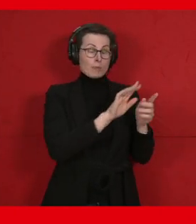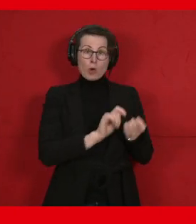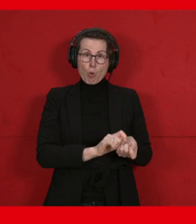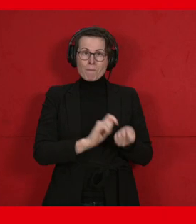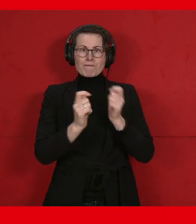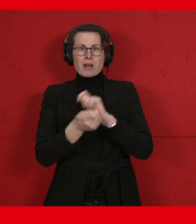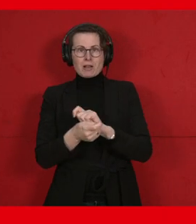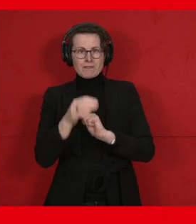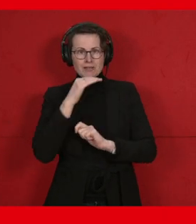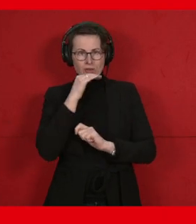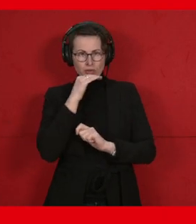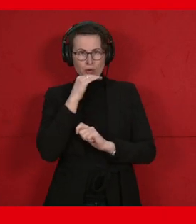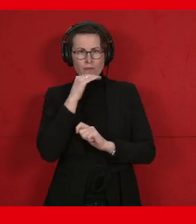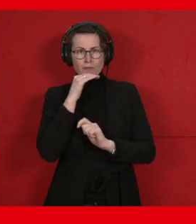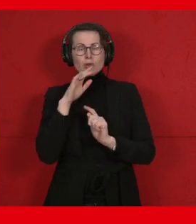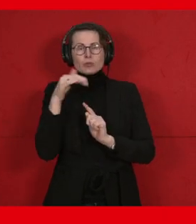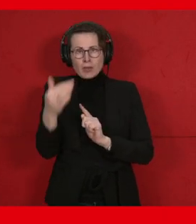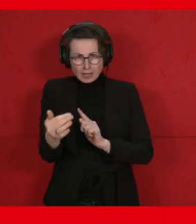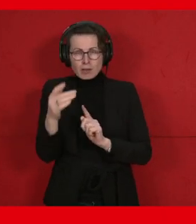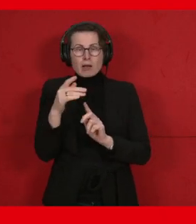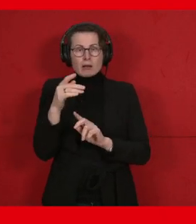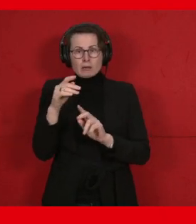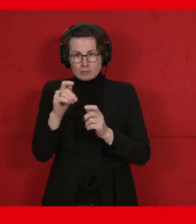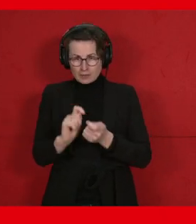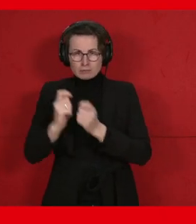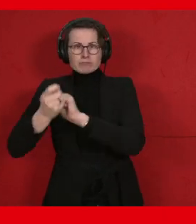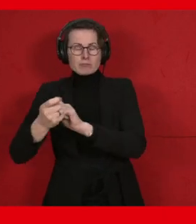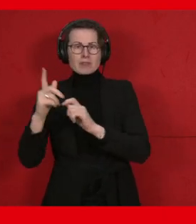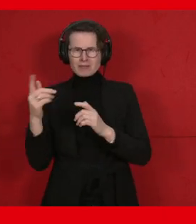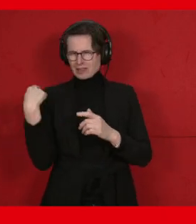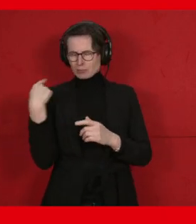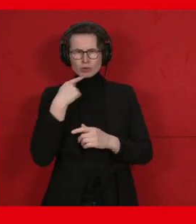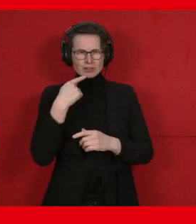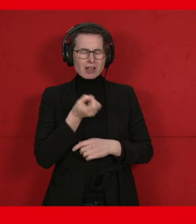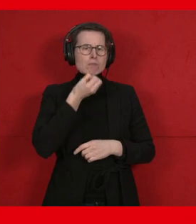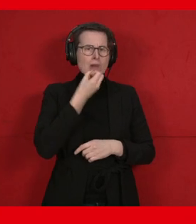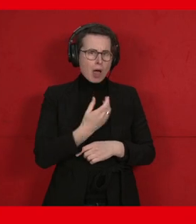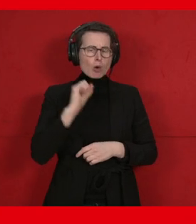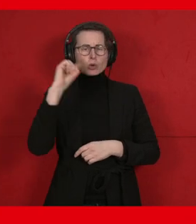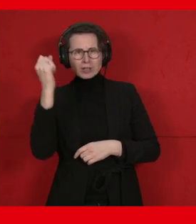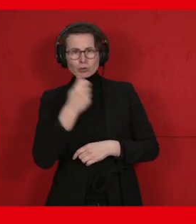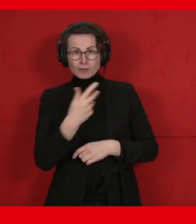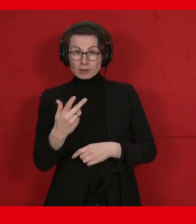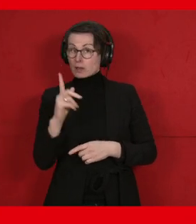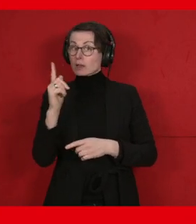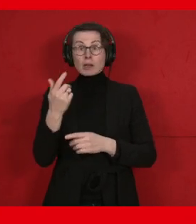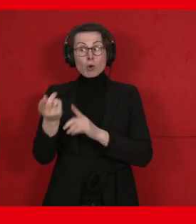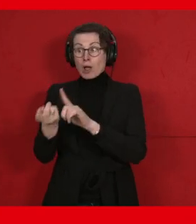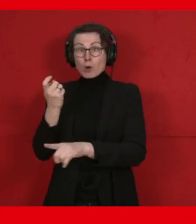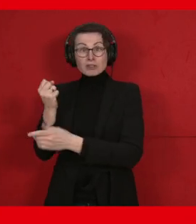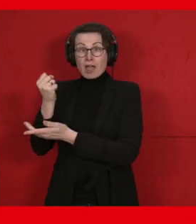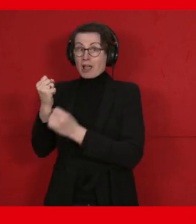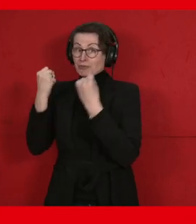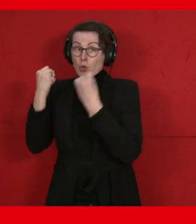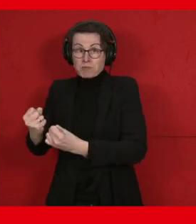damit elektrifiziert. Dann gibt es verschiedene andere Möglichkeiten, eben blauer, türkiser ist schon angesprochen worden. Auch aus Atomkraft kann man natürlich